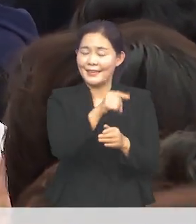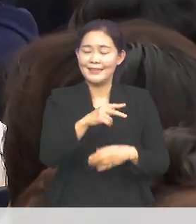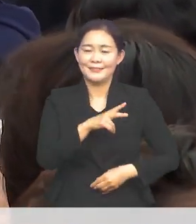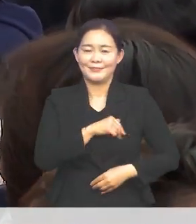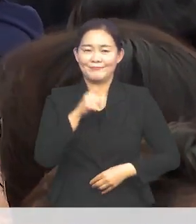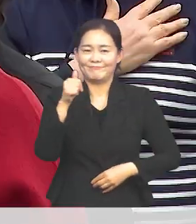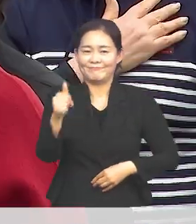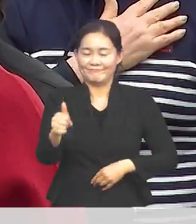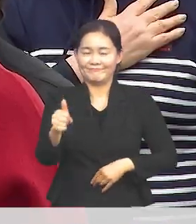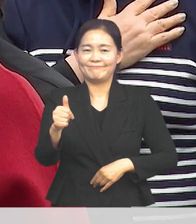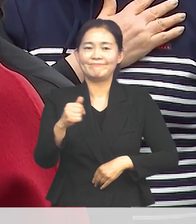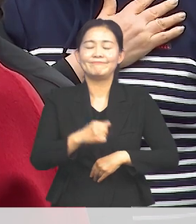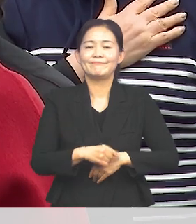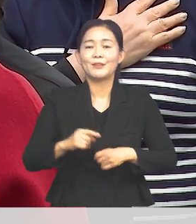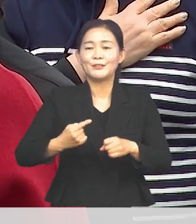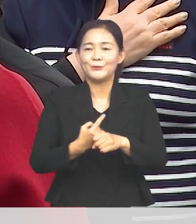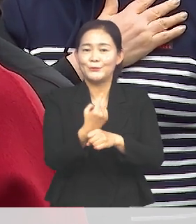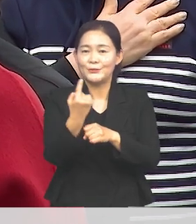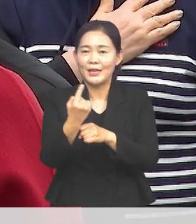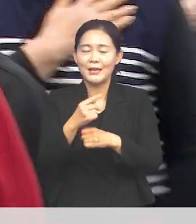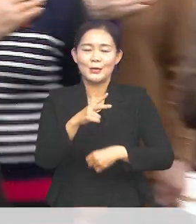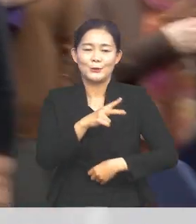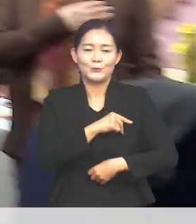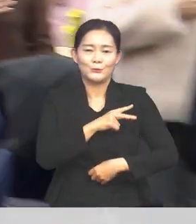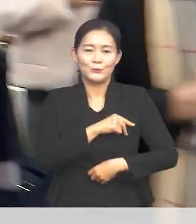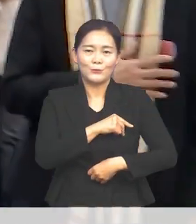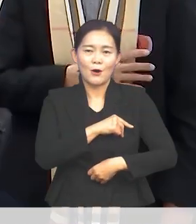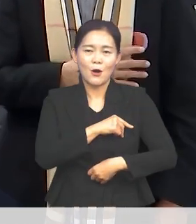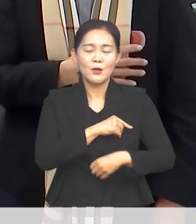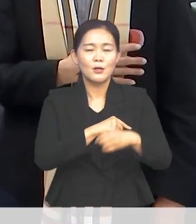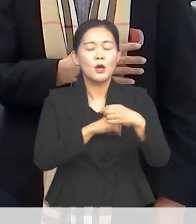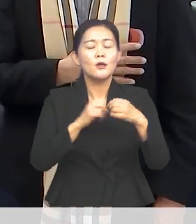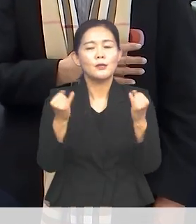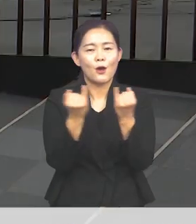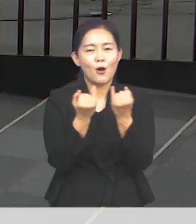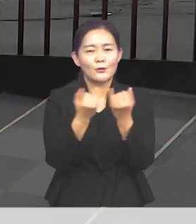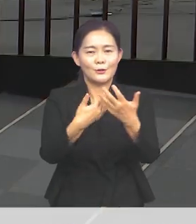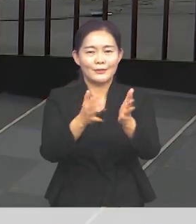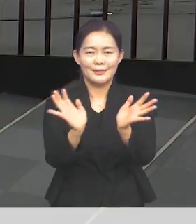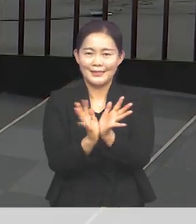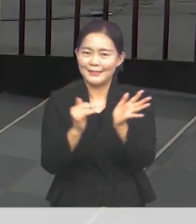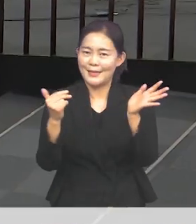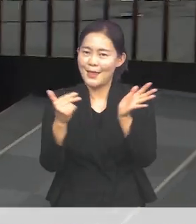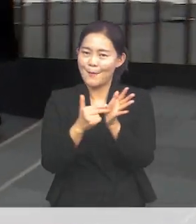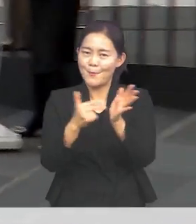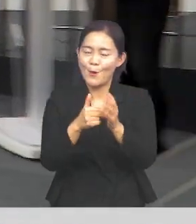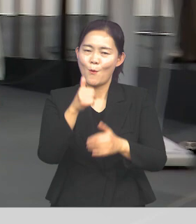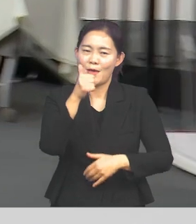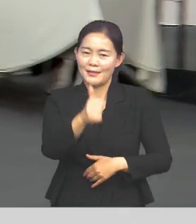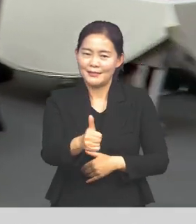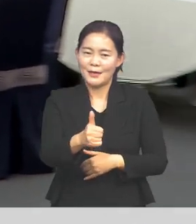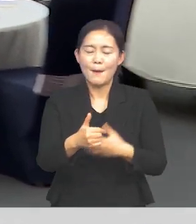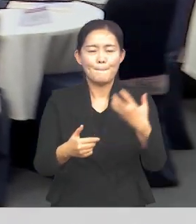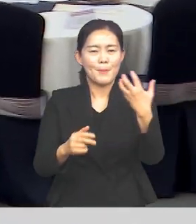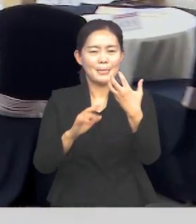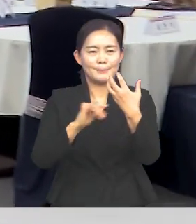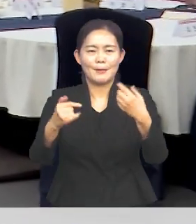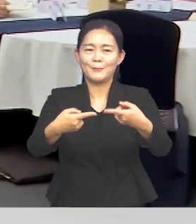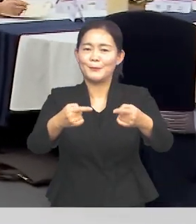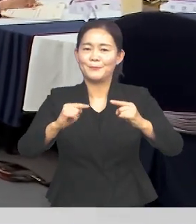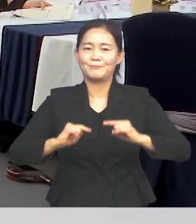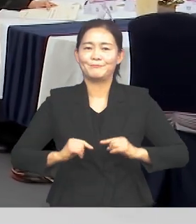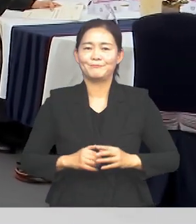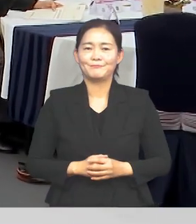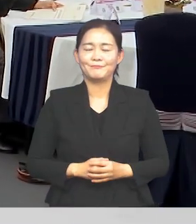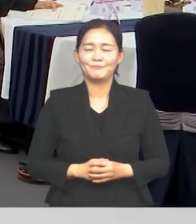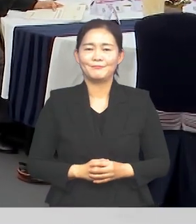용인특례시장, 유진선 용인특례시 의회 의장을 비롯한 시의원, 이윤송 여성단체협의회 회장, 여성단체 회원 등